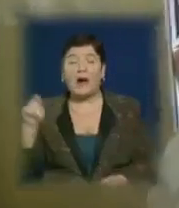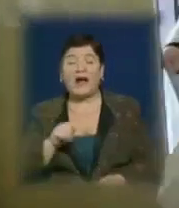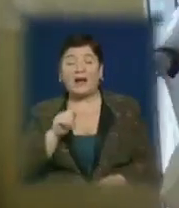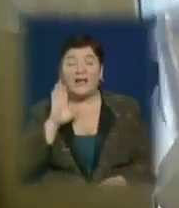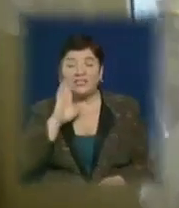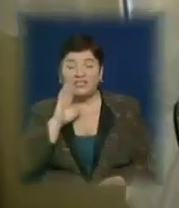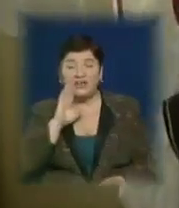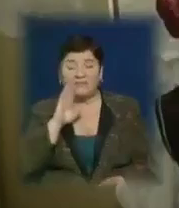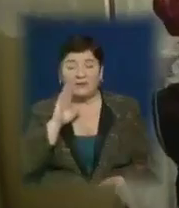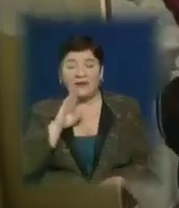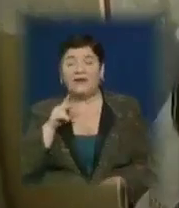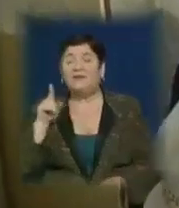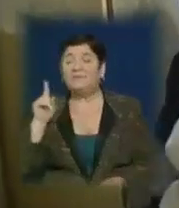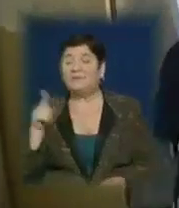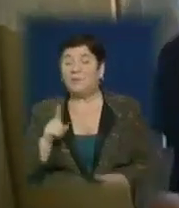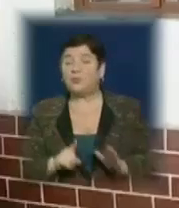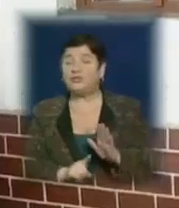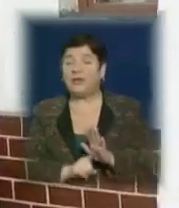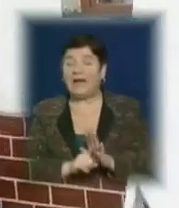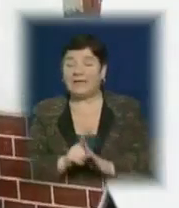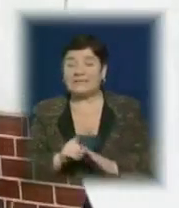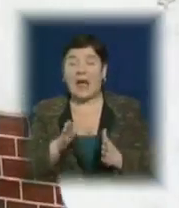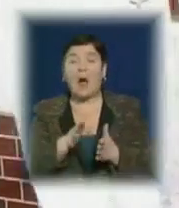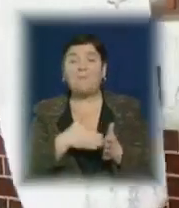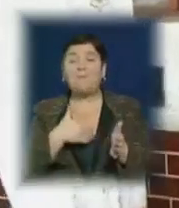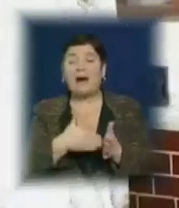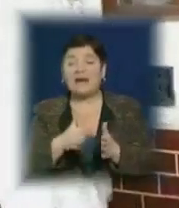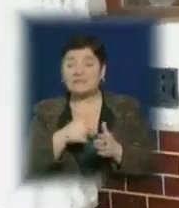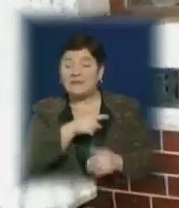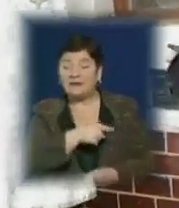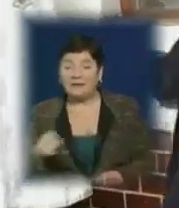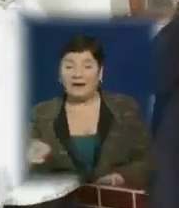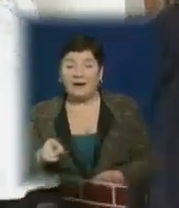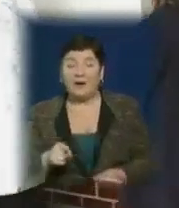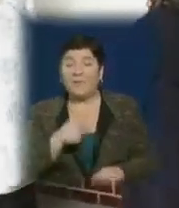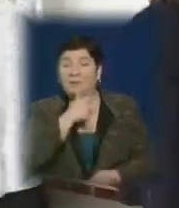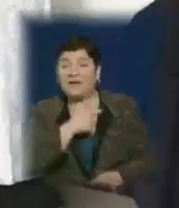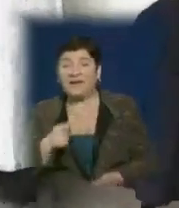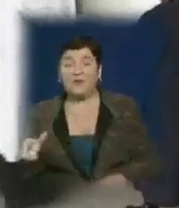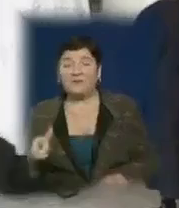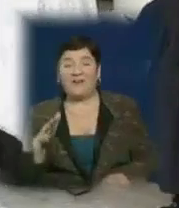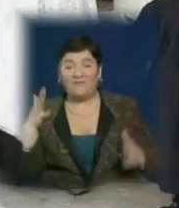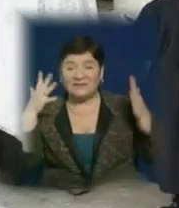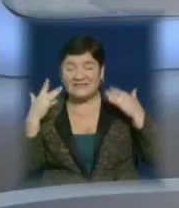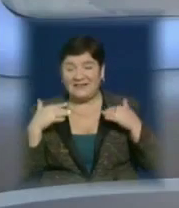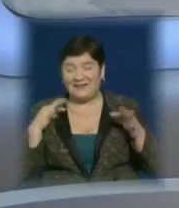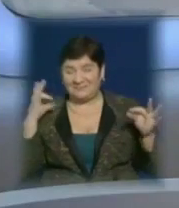Господнього, після якого починається масляна – період весіль та гучної забави.